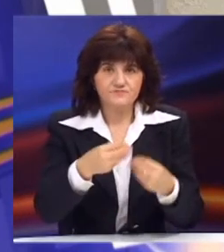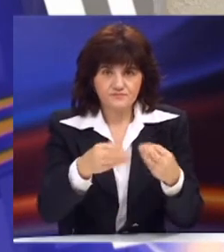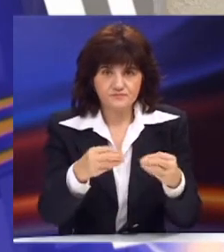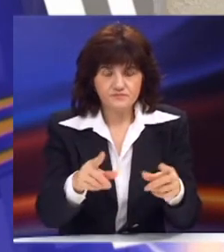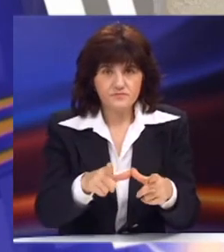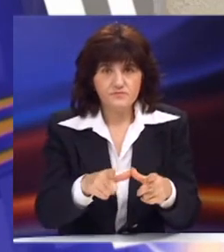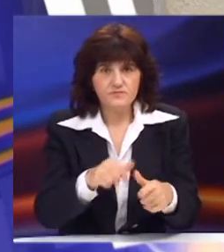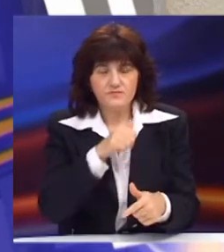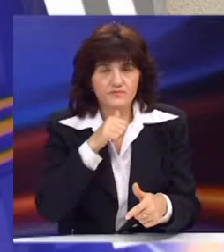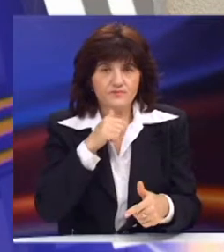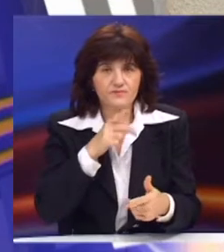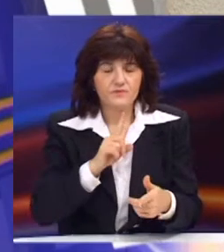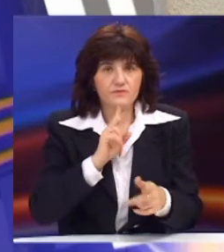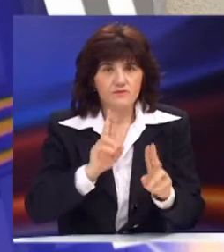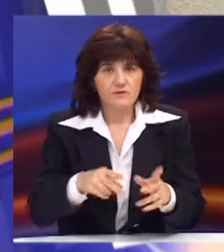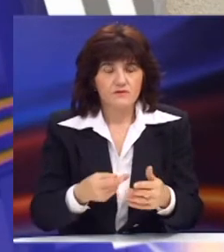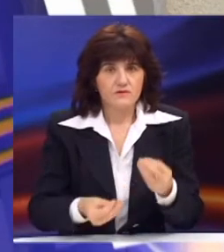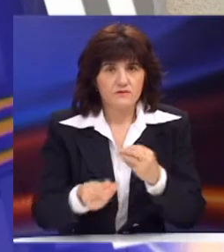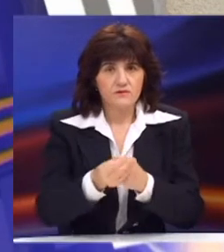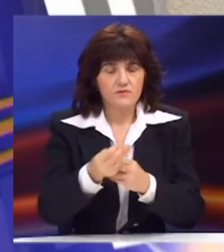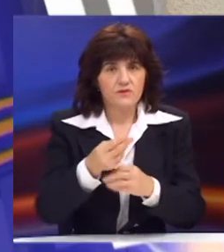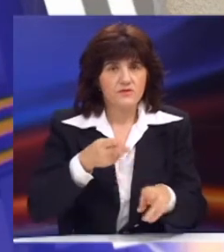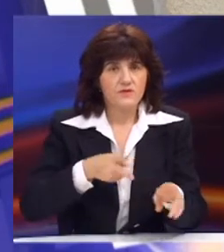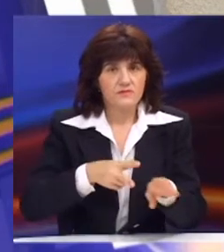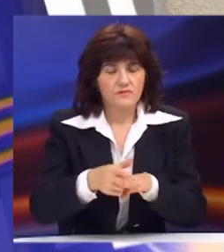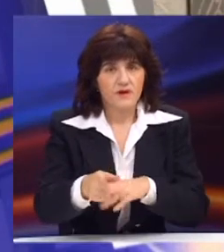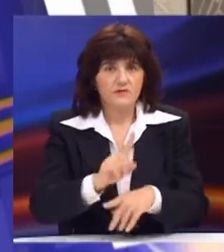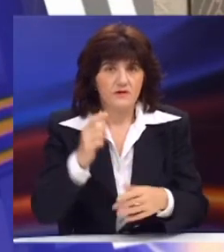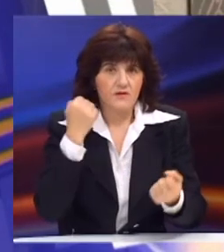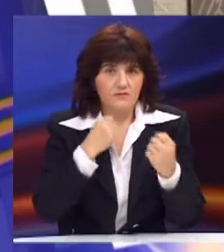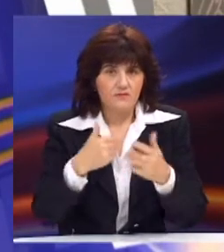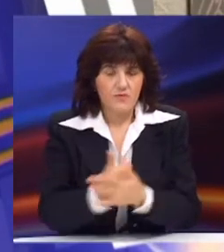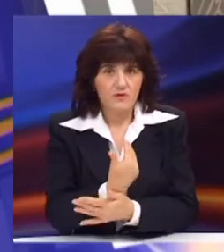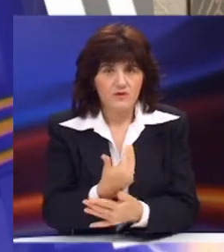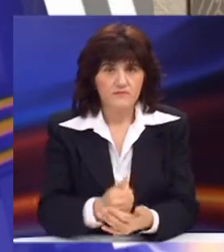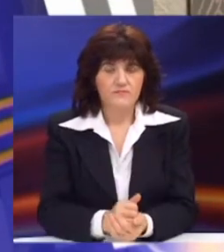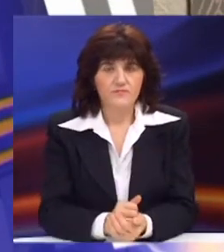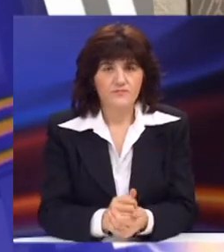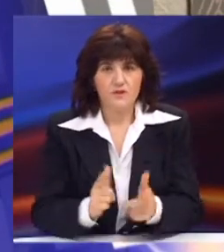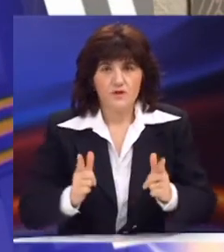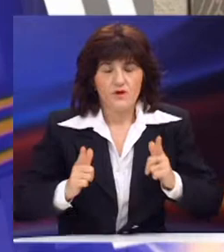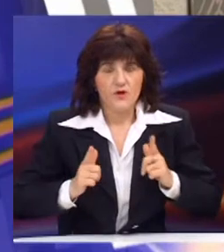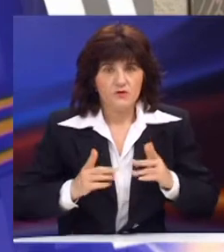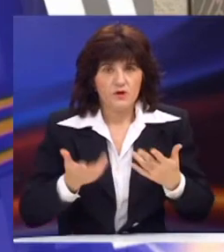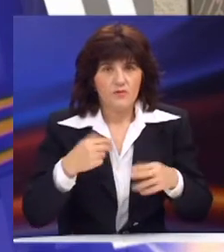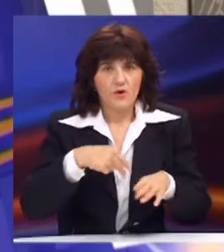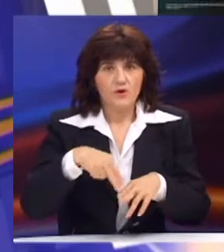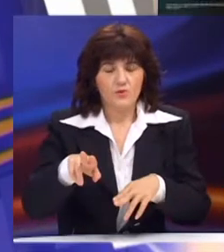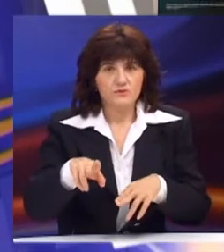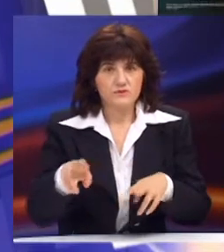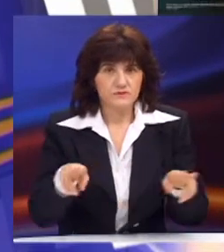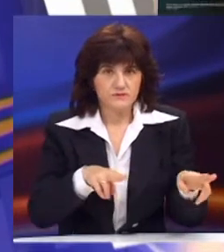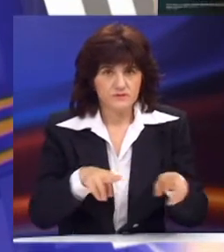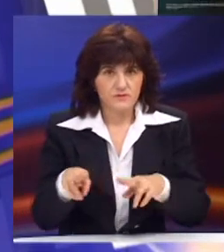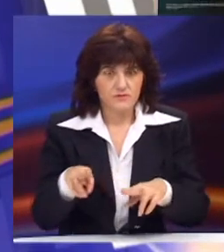nasilnicima. Alternativa nasilju je model koji ima za cilj da spreči da se ponovi nasilje. Uskoro očekujemo od strane